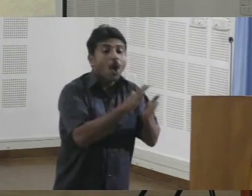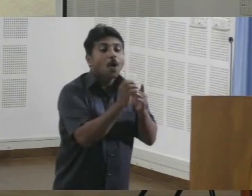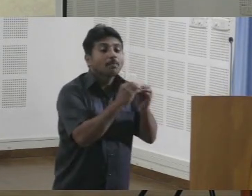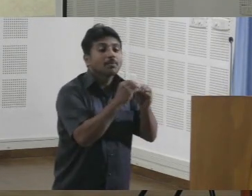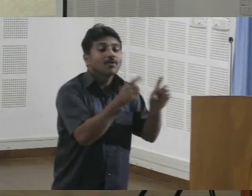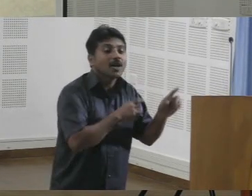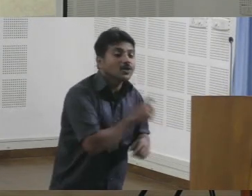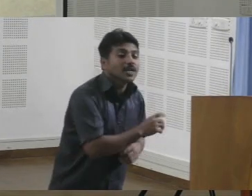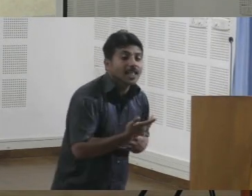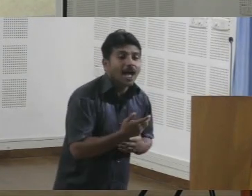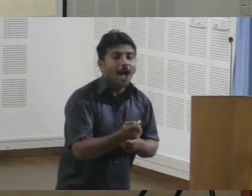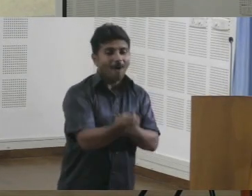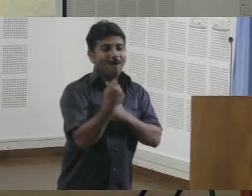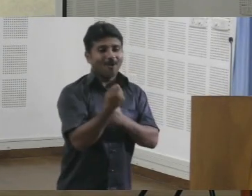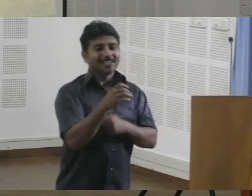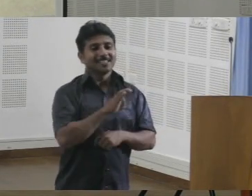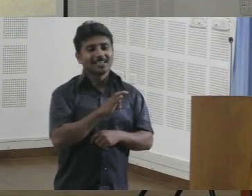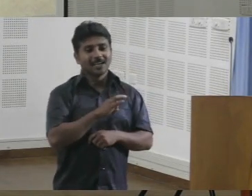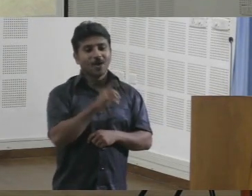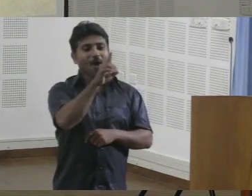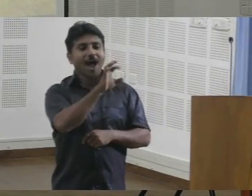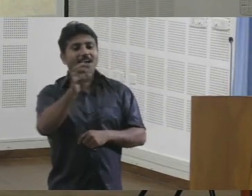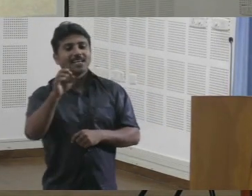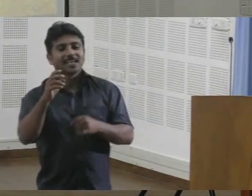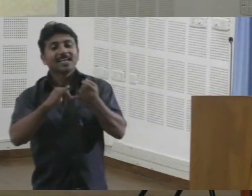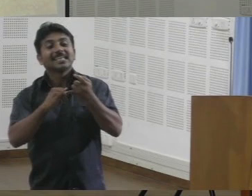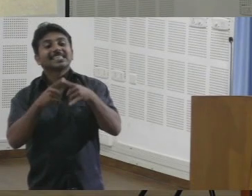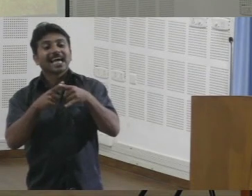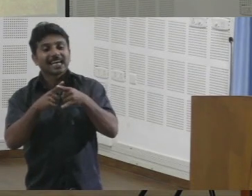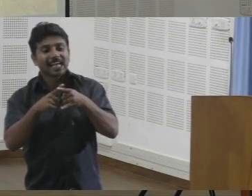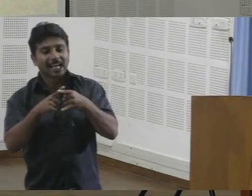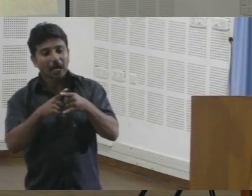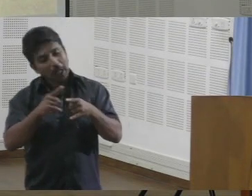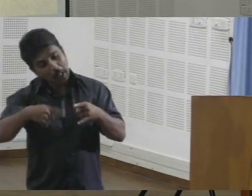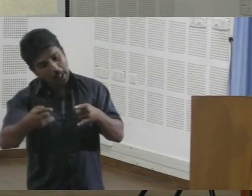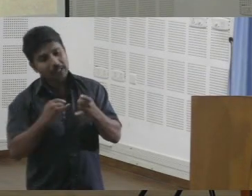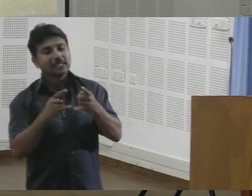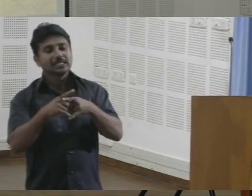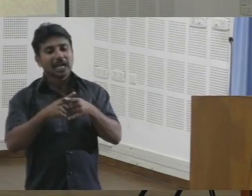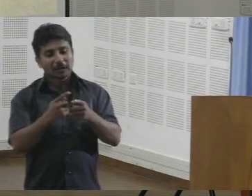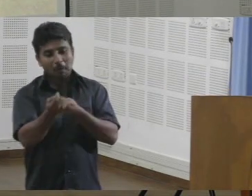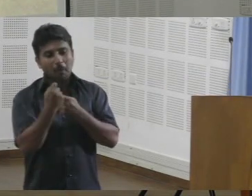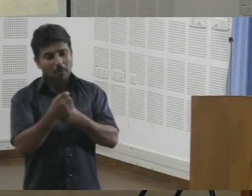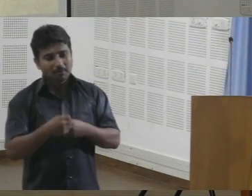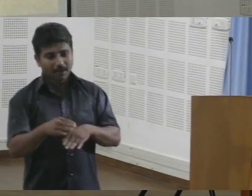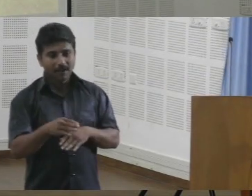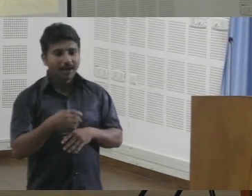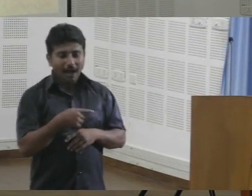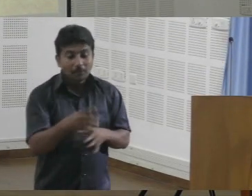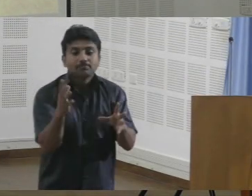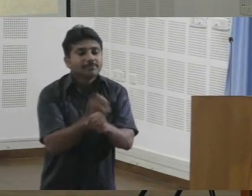ഹോഴ്സ് റൈഡിംഗ് ആണ് പറയുക. എല്ലാ വീക്കെൻഡ്സിലും മാത്രമേ ഉള്ളൂ, ഒരാഴ്ച പോലും അവൻ മിസ് ചെയ്യില്ല. അവൻ അത്ര ഇഷ്ടമാണ് ഹോഴ്സ് റൈഡിംഗ്.